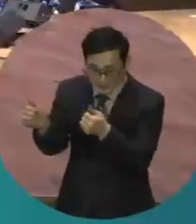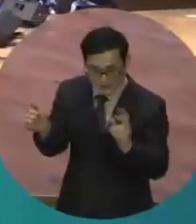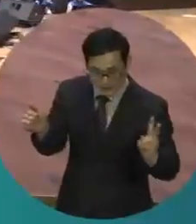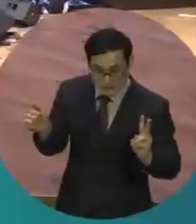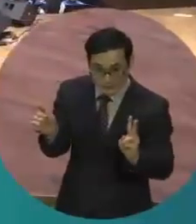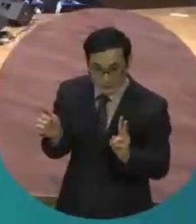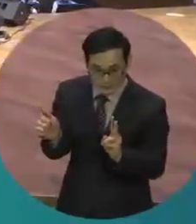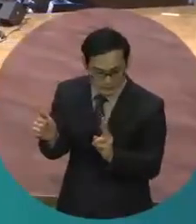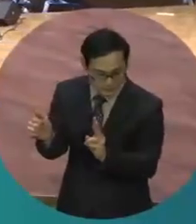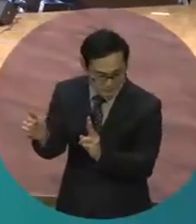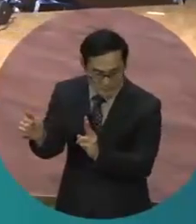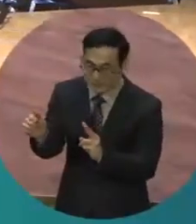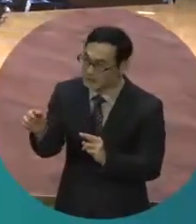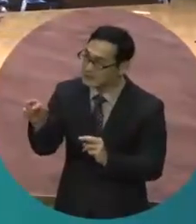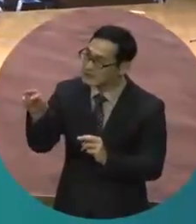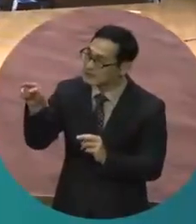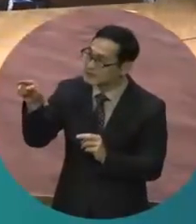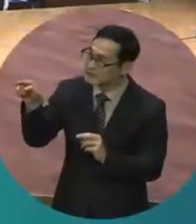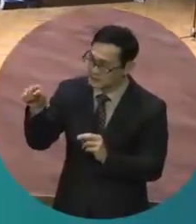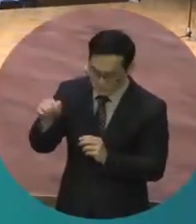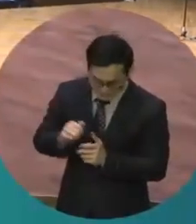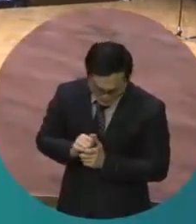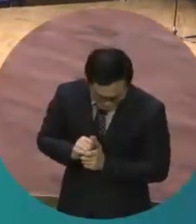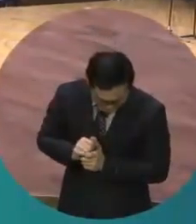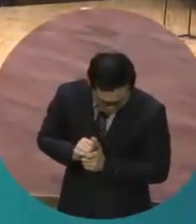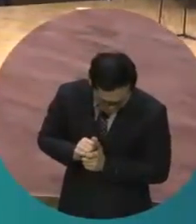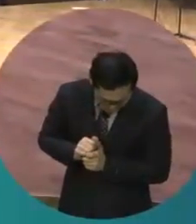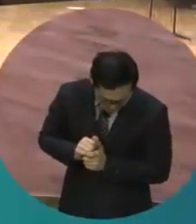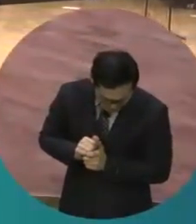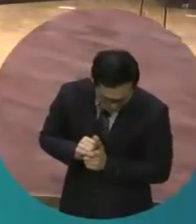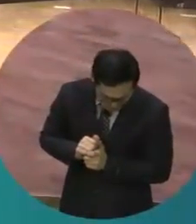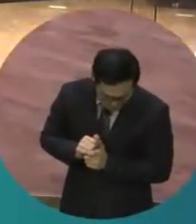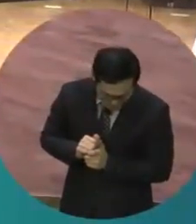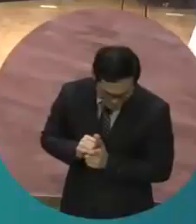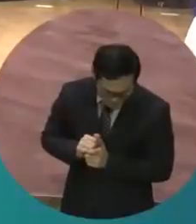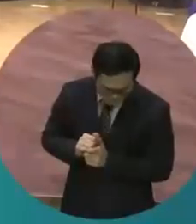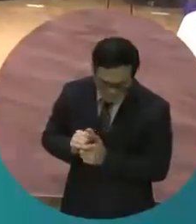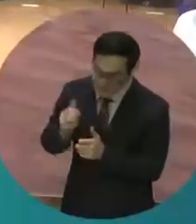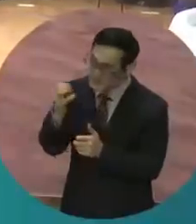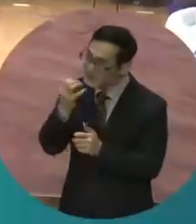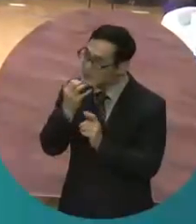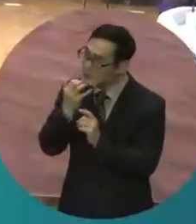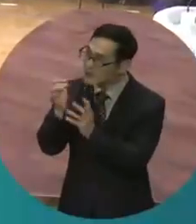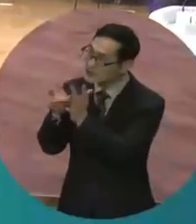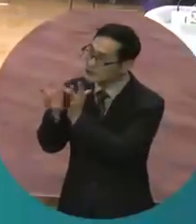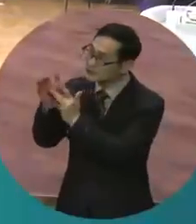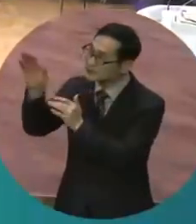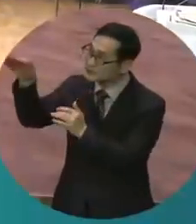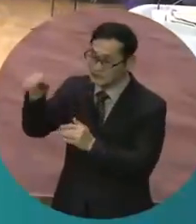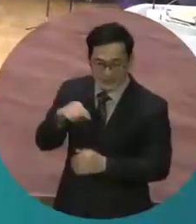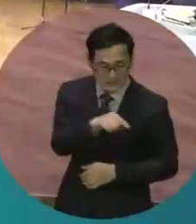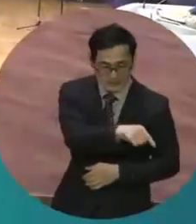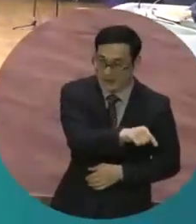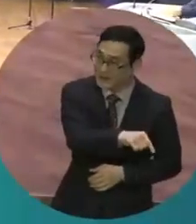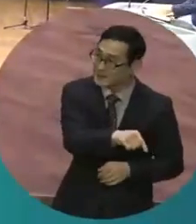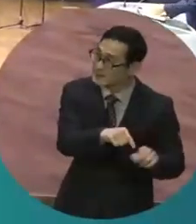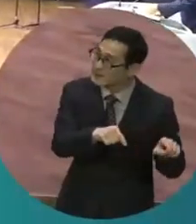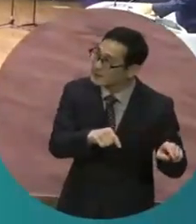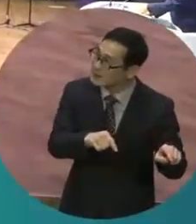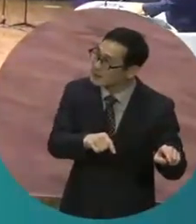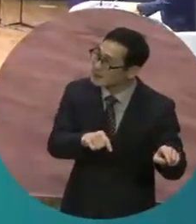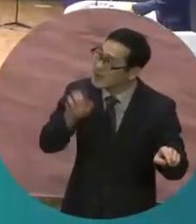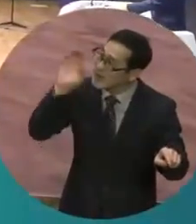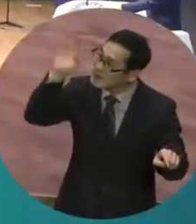주님을 파는 자가 누구오니까 묻던 자더라. 이에 베드로가 그를 보고 예수께 여짜오되 주님 이 사람은 어떻게